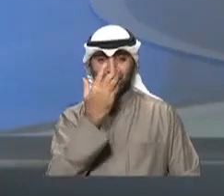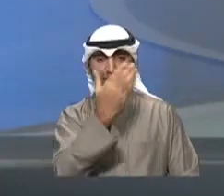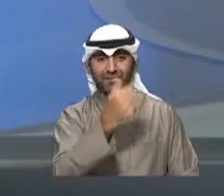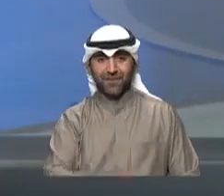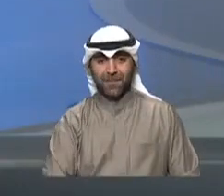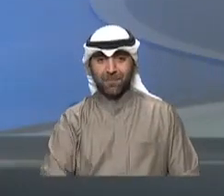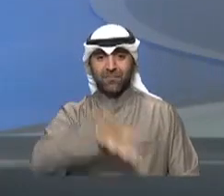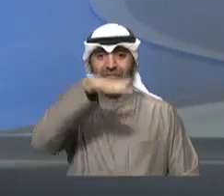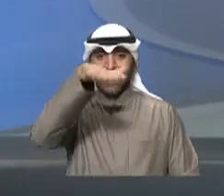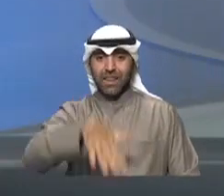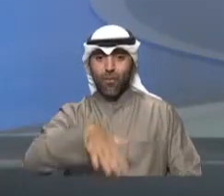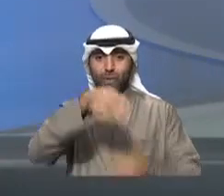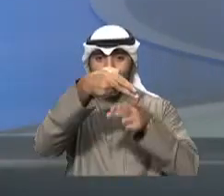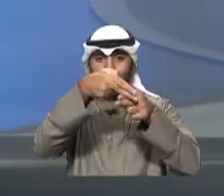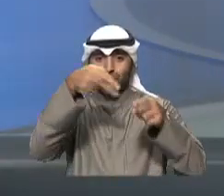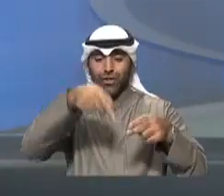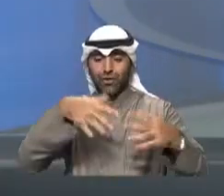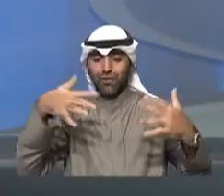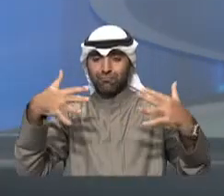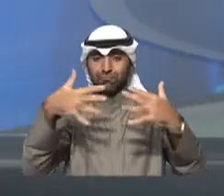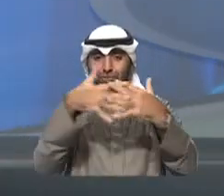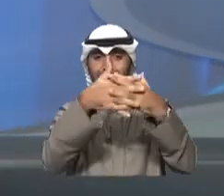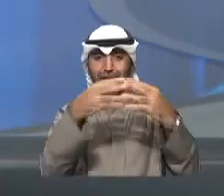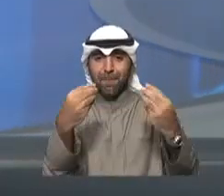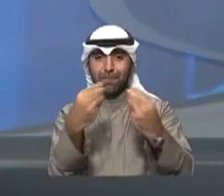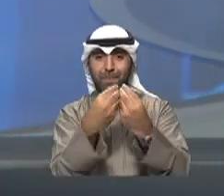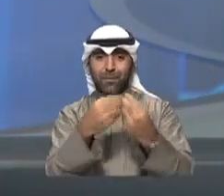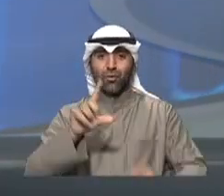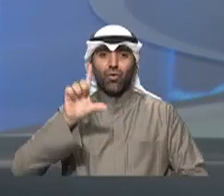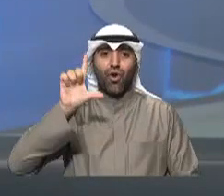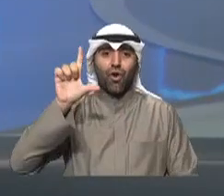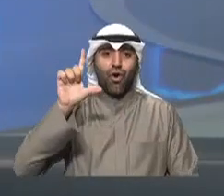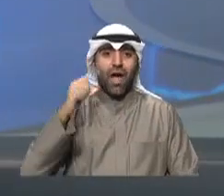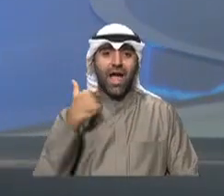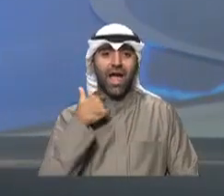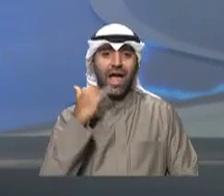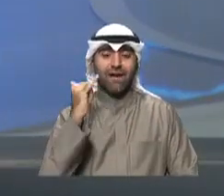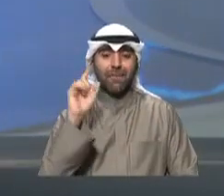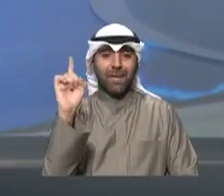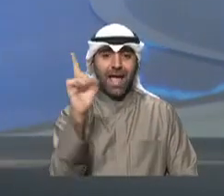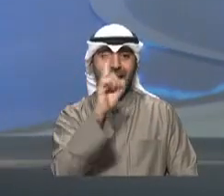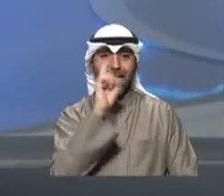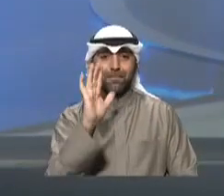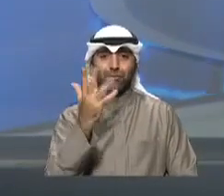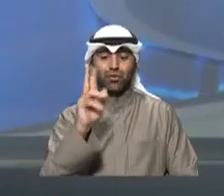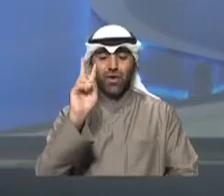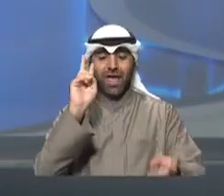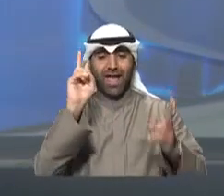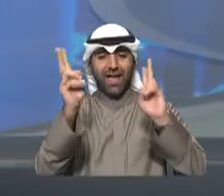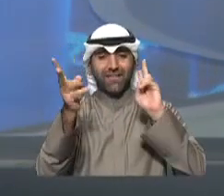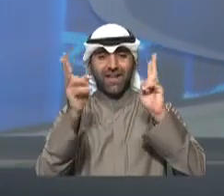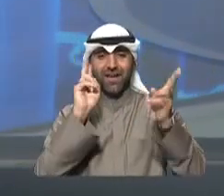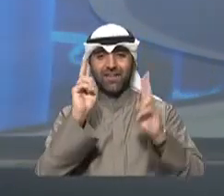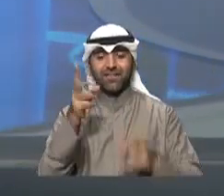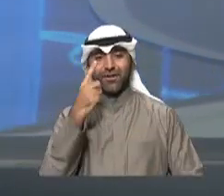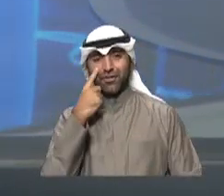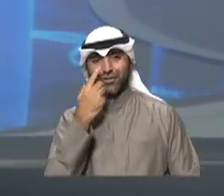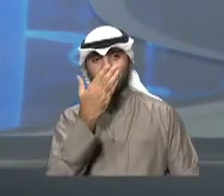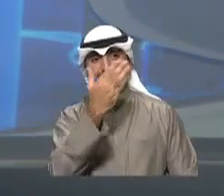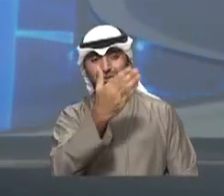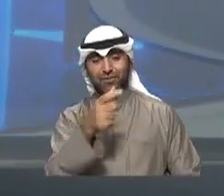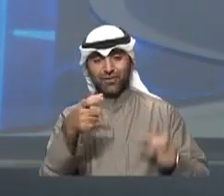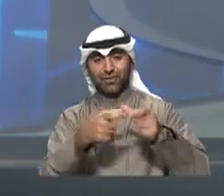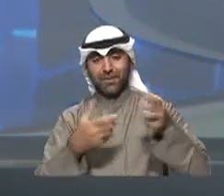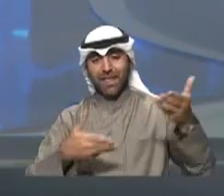الوطنيه بالتعاون مع الجمعيه الكويتيه للغه العربيه فعاليات ثقافيه للتاكيد على مساهمه لغه الضاد